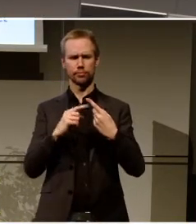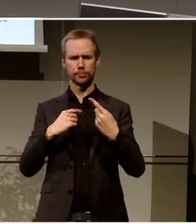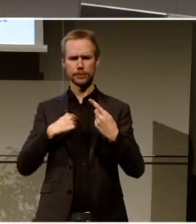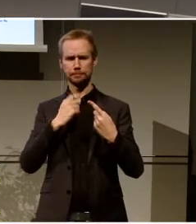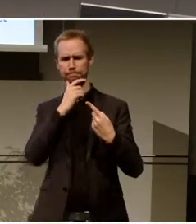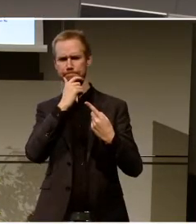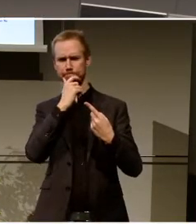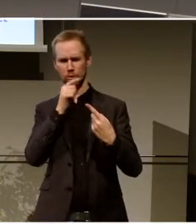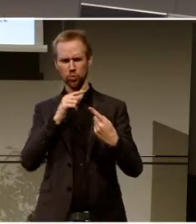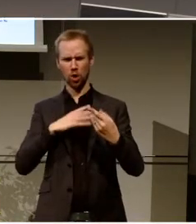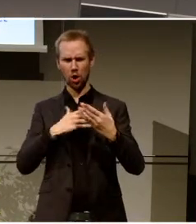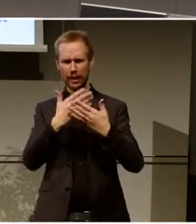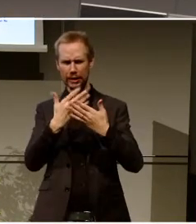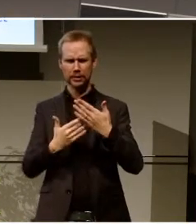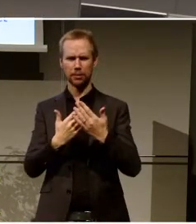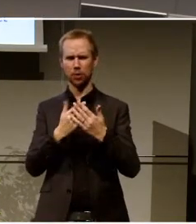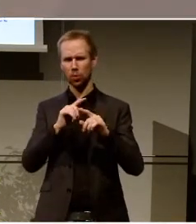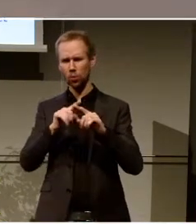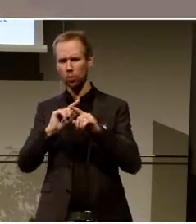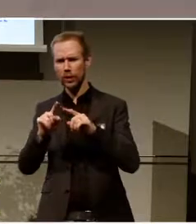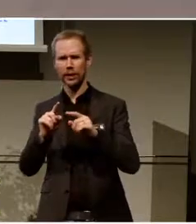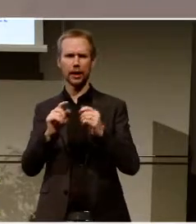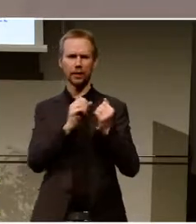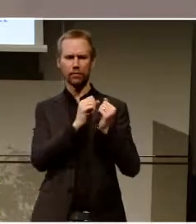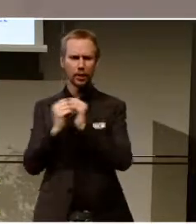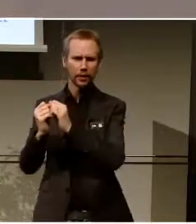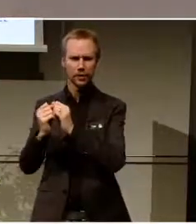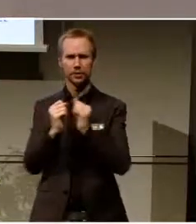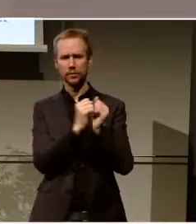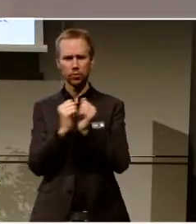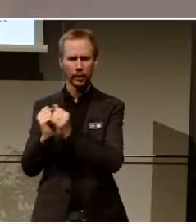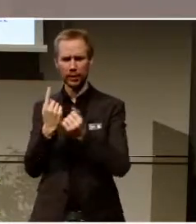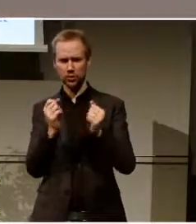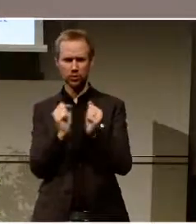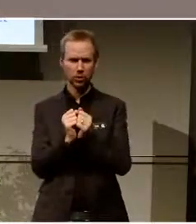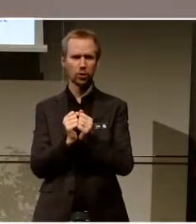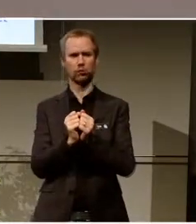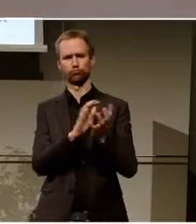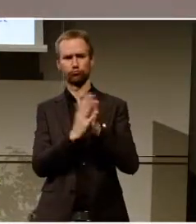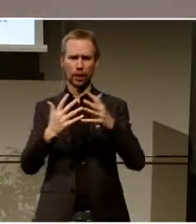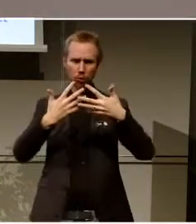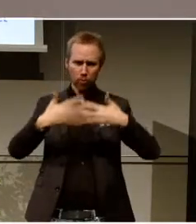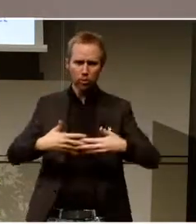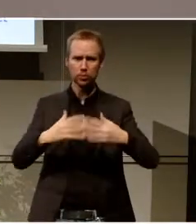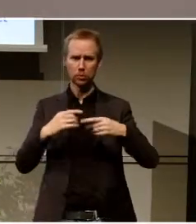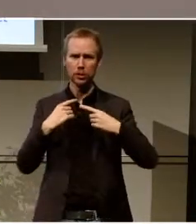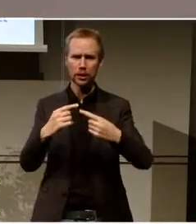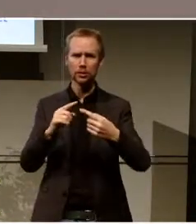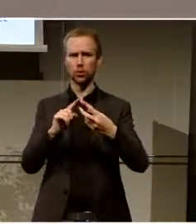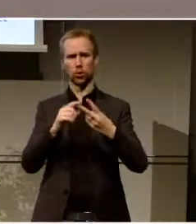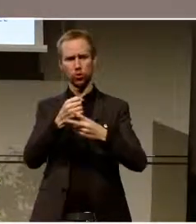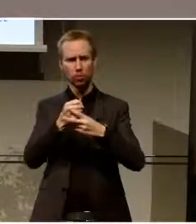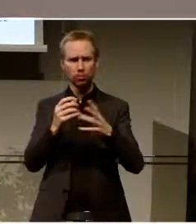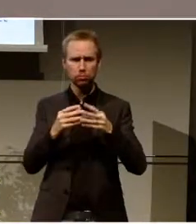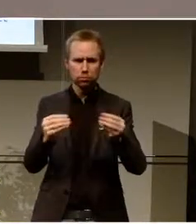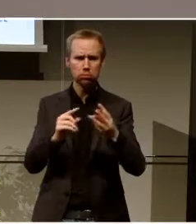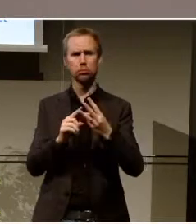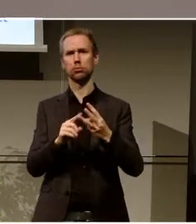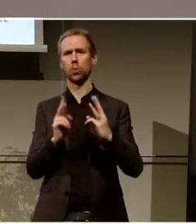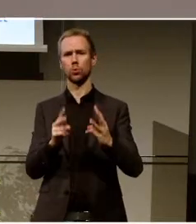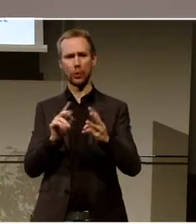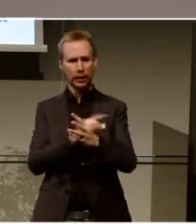har den listan över många förändringsfaktorer, och en till exempel av dem handlar om automatisering och att jobb försvinner, en annan handlar om det livslånga lärandet. Och jag satt där